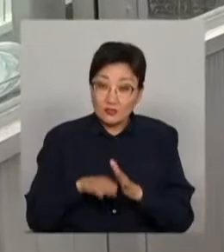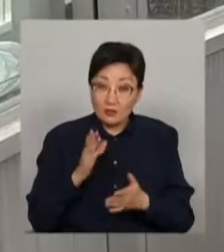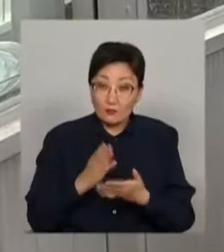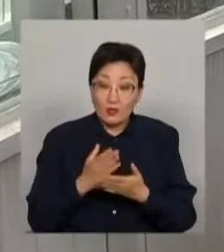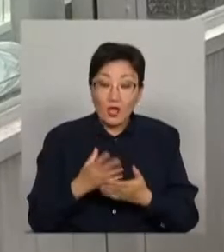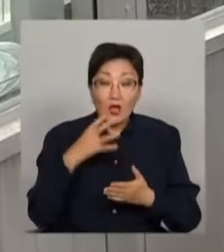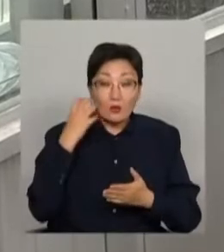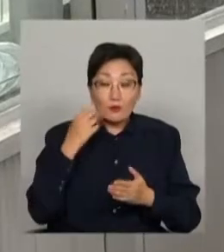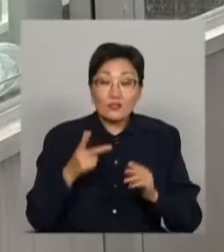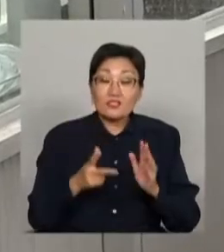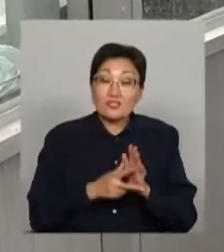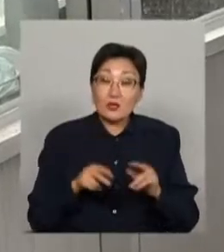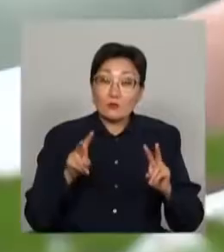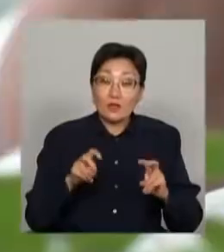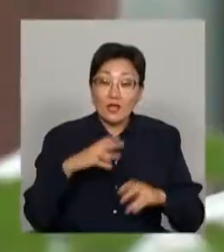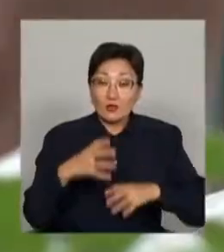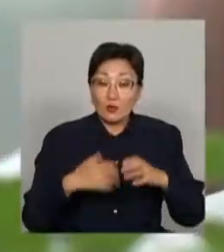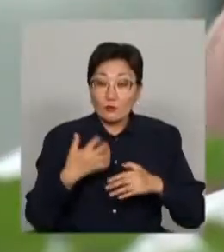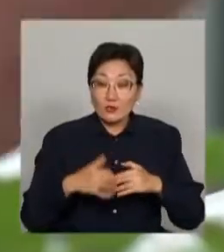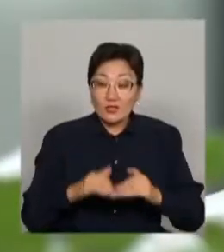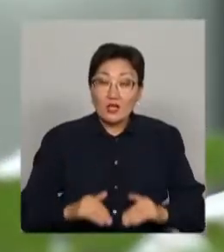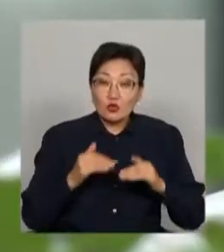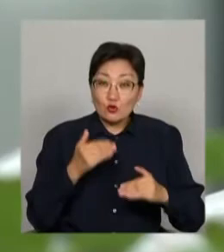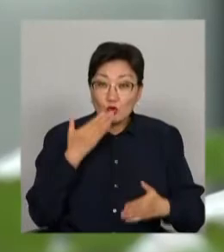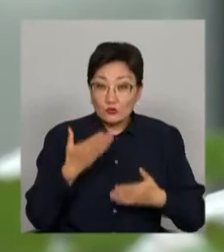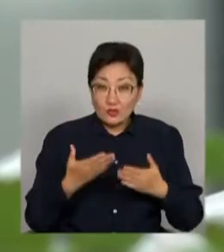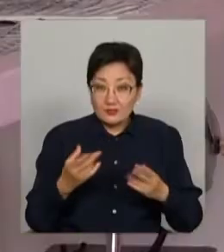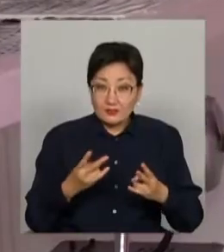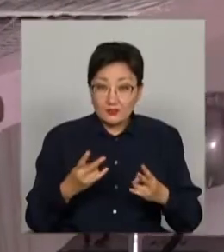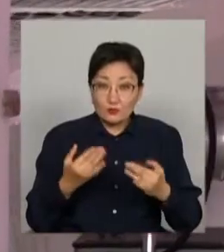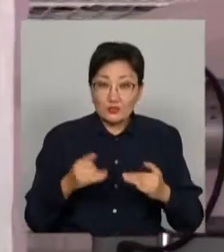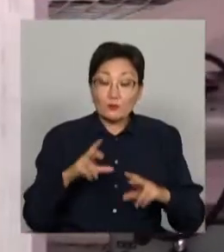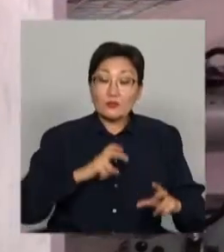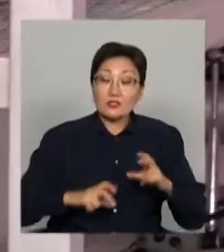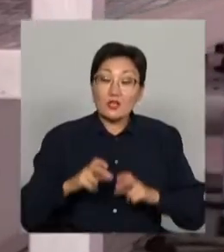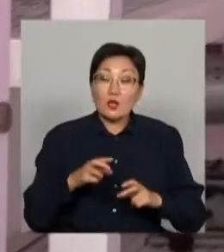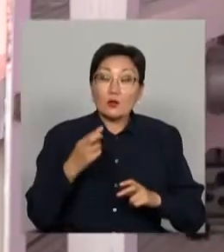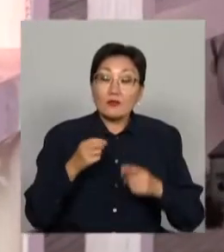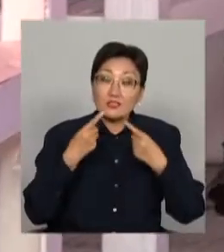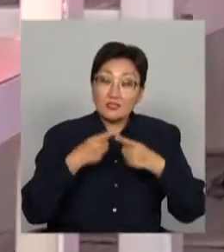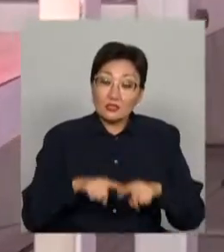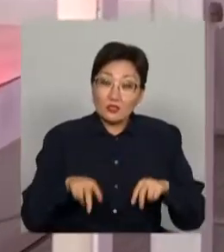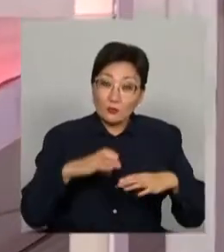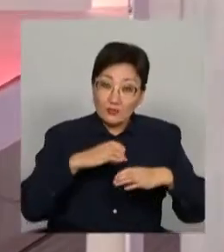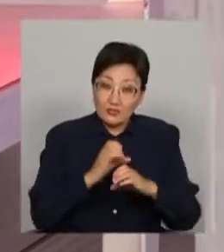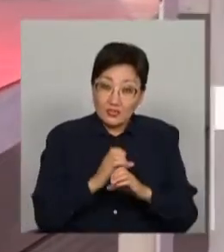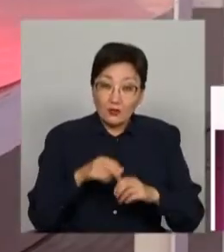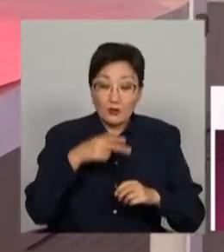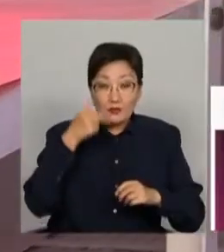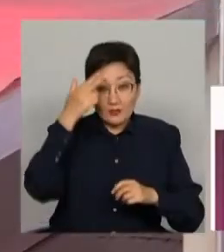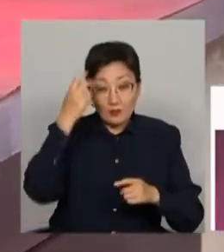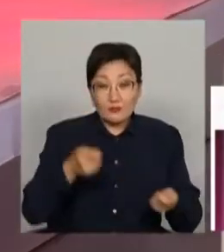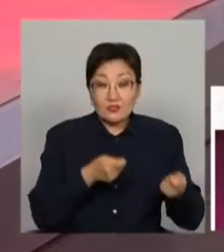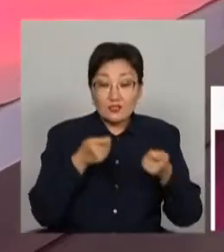Ал алманың 8 сорты халық арасында жоғары сұранысқа ие. Қазір институттың биотехнологиялық зертханасында Италиядан